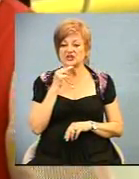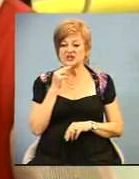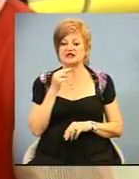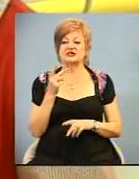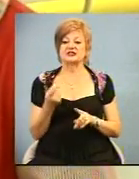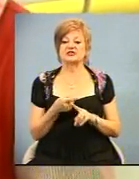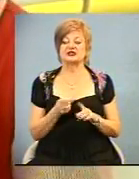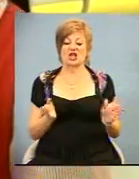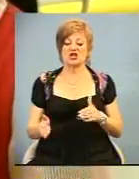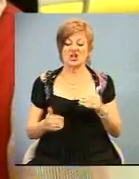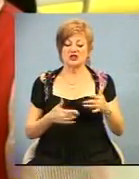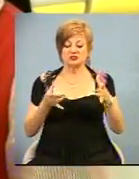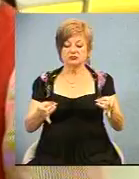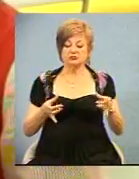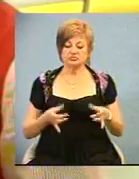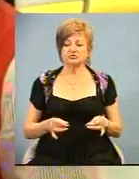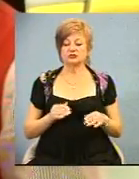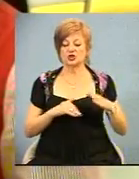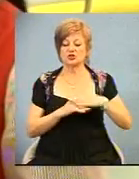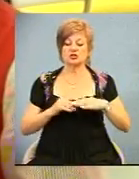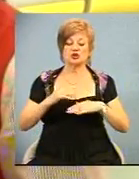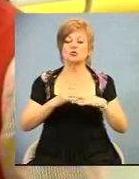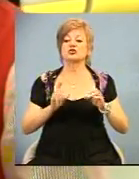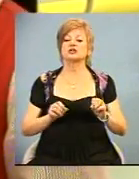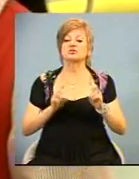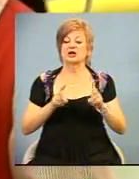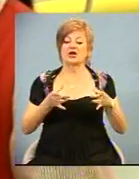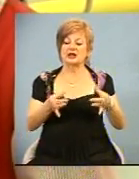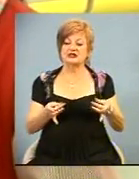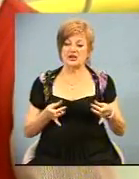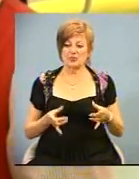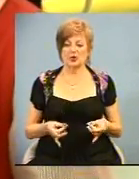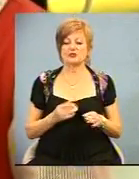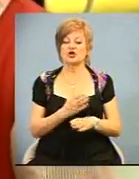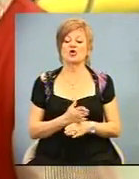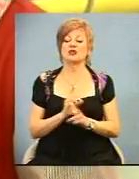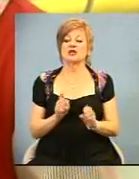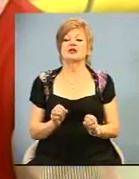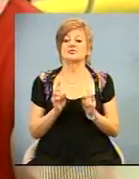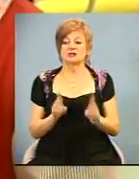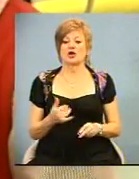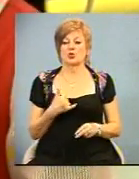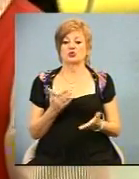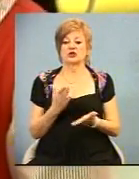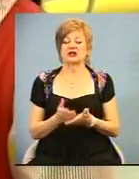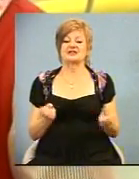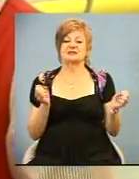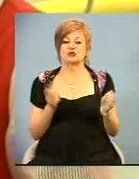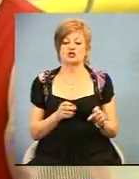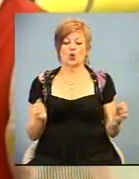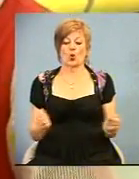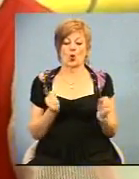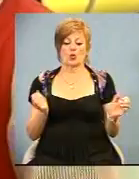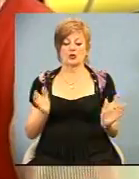органолептику, ящички, как они сложены, как они запалетованы, как они хранились. У нас есть специальные отдельные холодильные камеры,